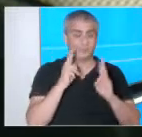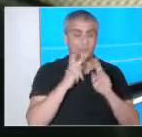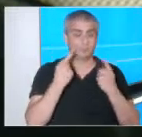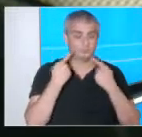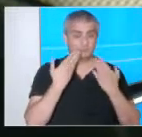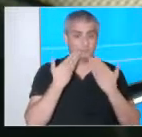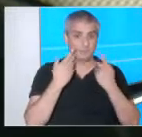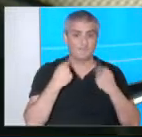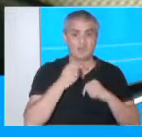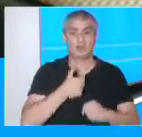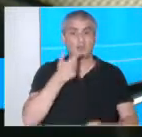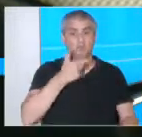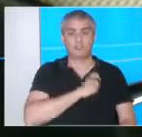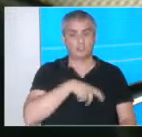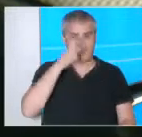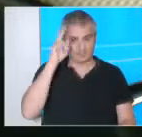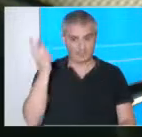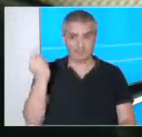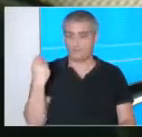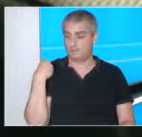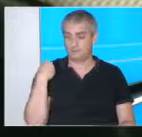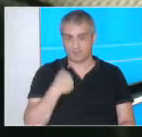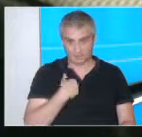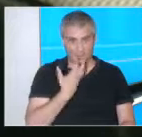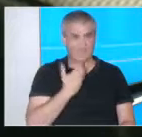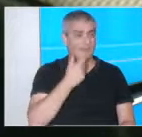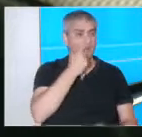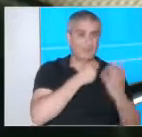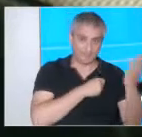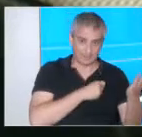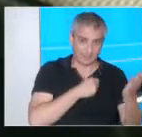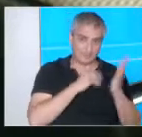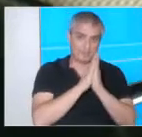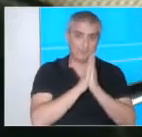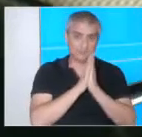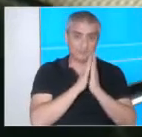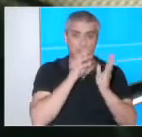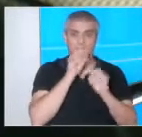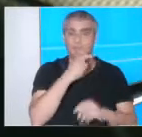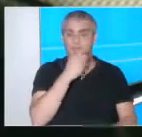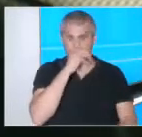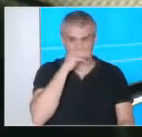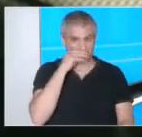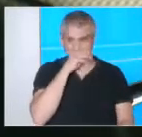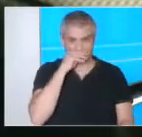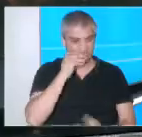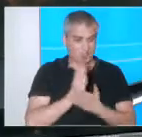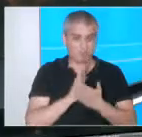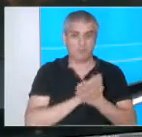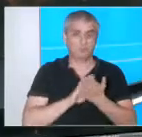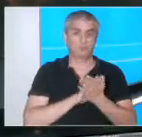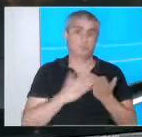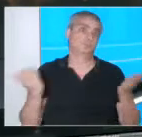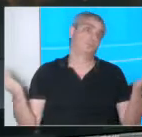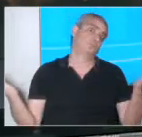הוועדה, ראש עיריית ביתר עילית תמיד היה מפעיל אותי, את הרב אריה דרעי. אני מבקש ממני שאני אדבר עם אלקין. אבל אני מוכן, כזה... לא מוכן עכשיו כלום. יכול